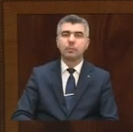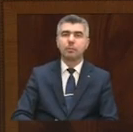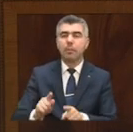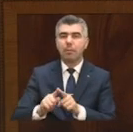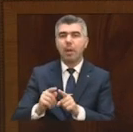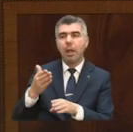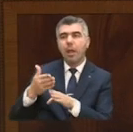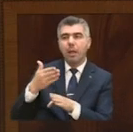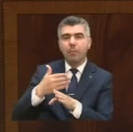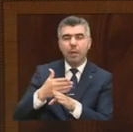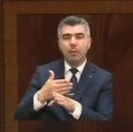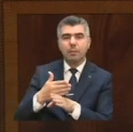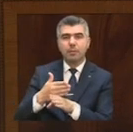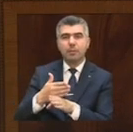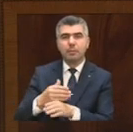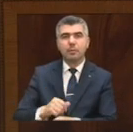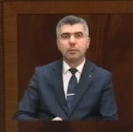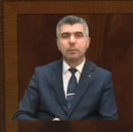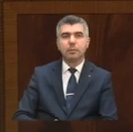بعض